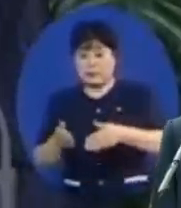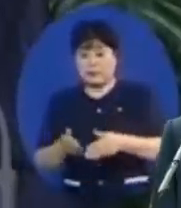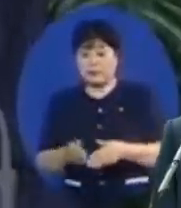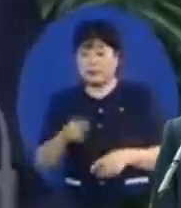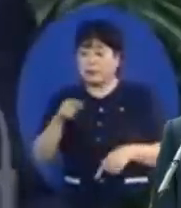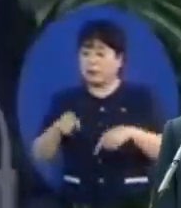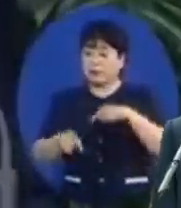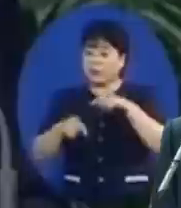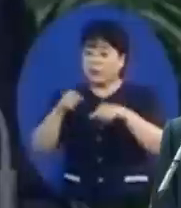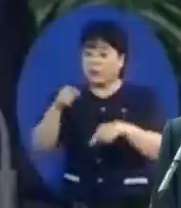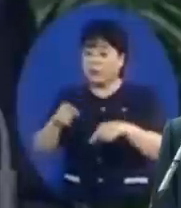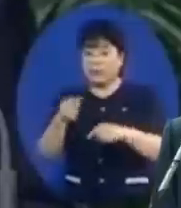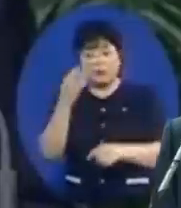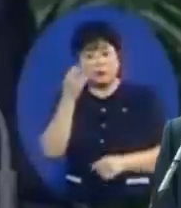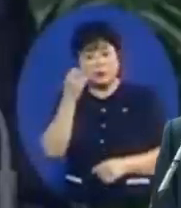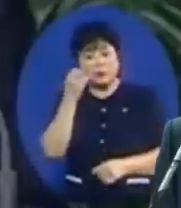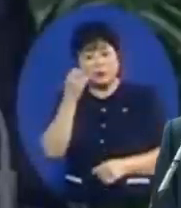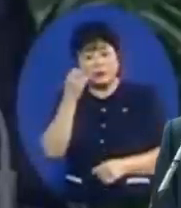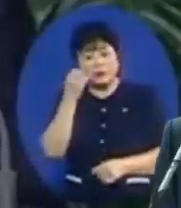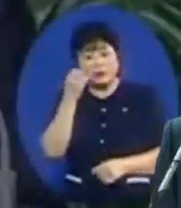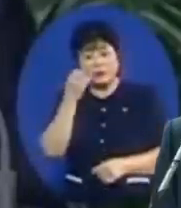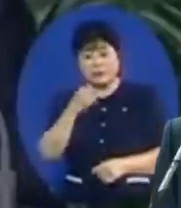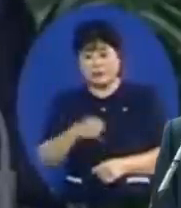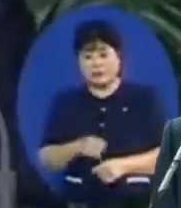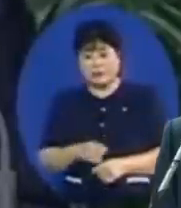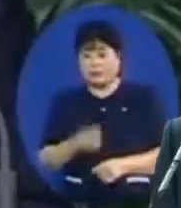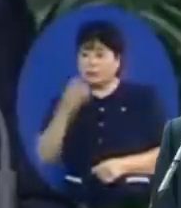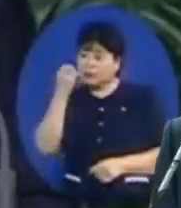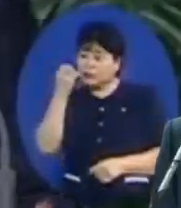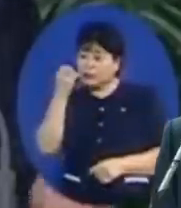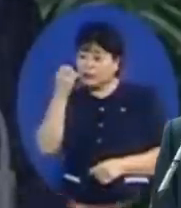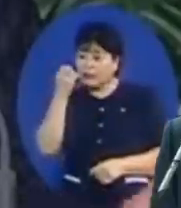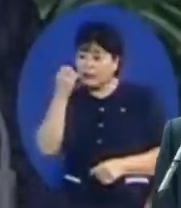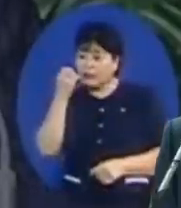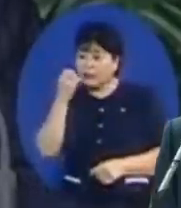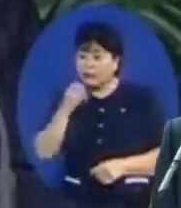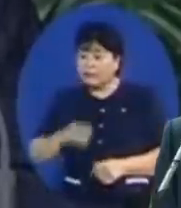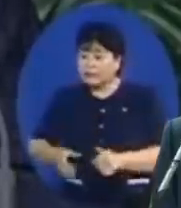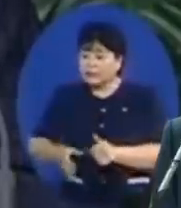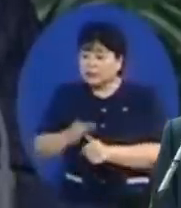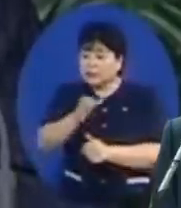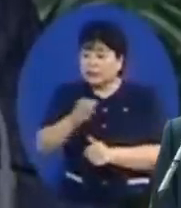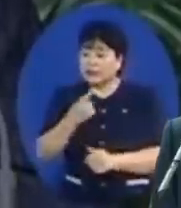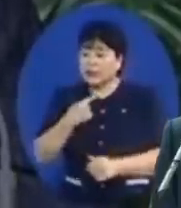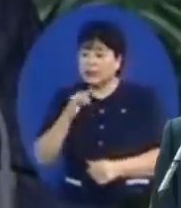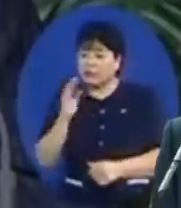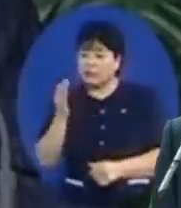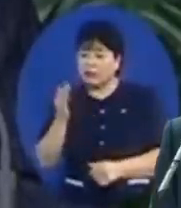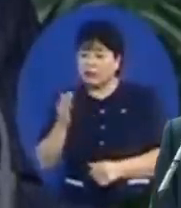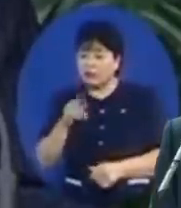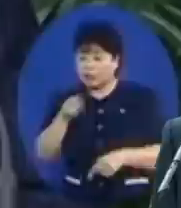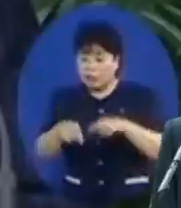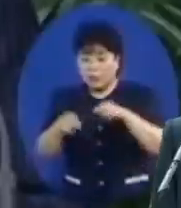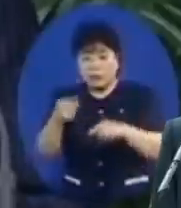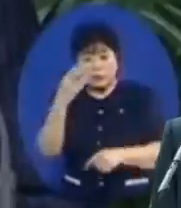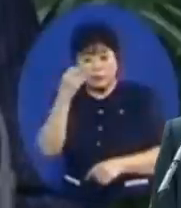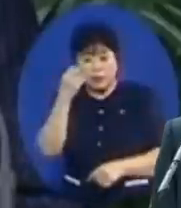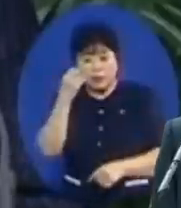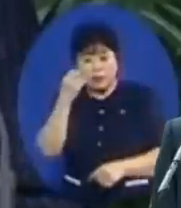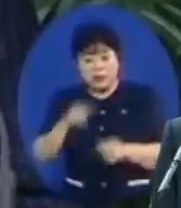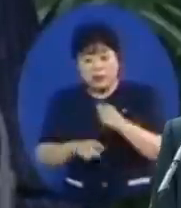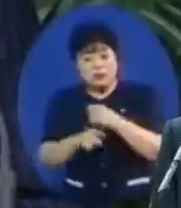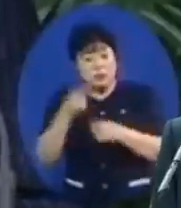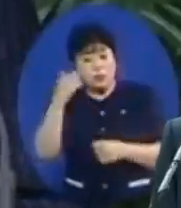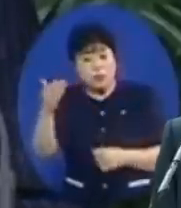활활 날개치며 다니거든. 죽어봐라. 저 사형당해야 되는데 어떻게 살아 돌아다니냐.